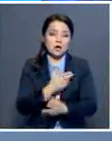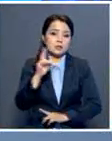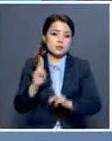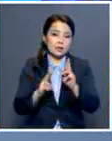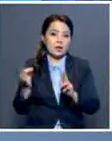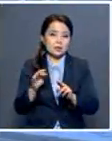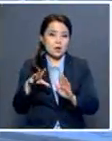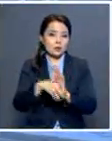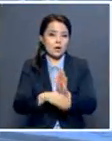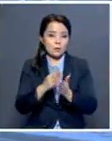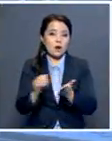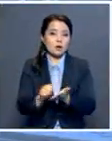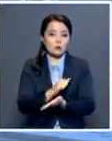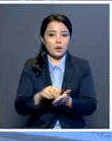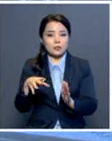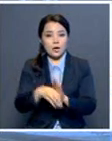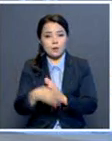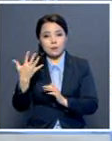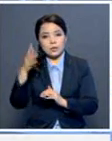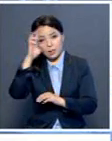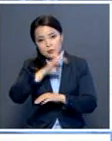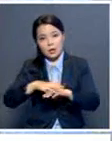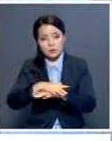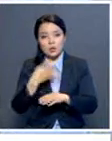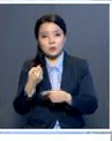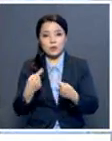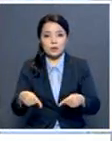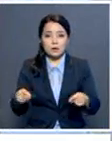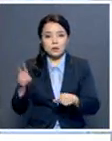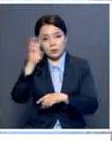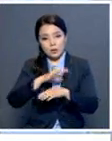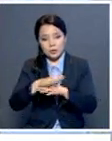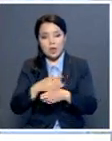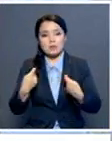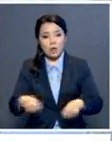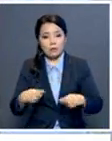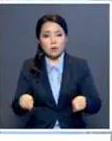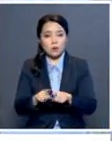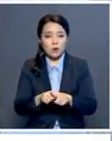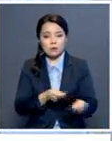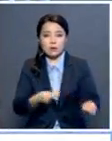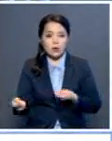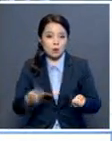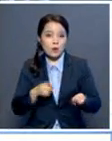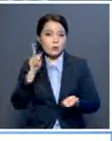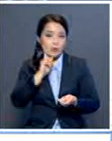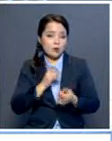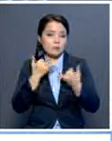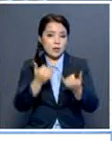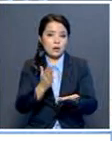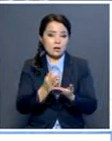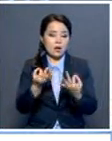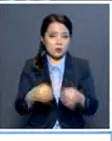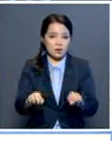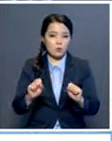жатыр. Құжат одаққа кіретін 5 елмен қатар тағы бір кез келген мемлекетке тауарларды еркін тасымалдауға мүмкіндік береді.